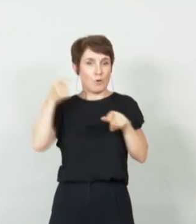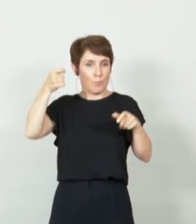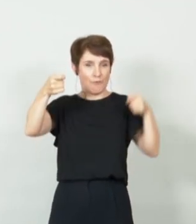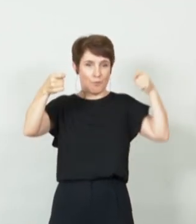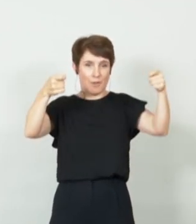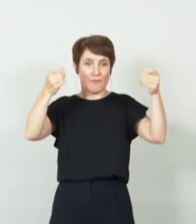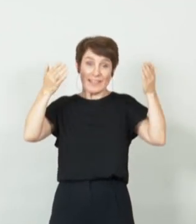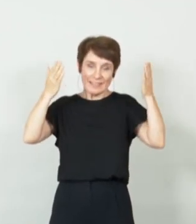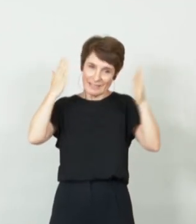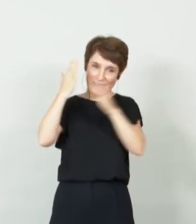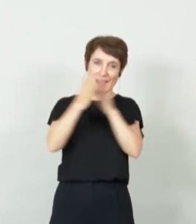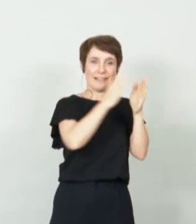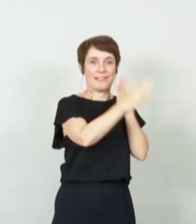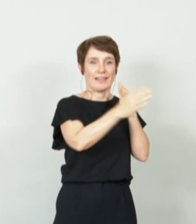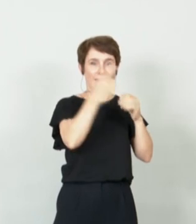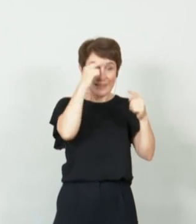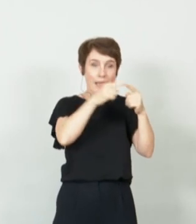qui est de la fonction de coordination